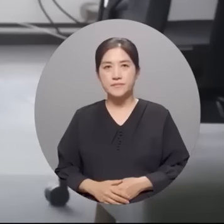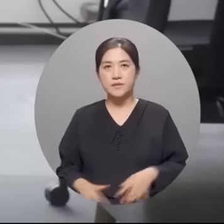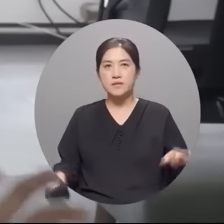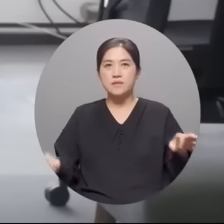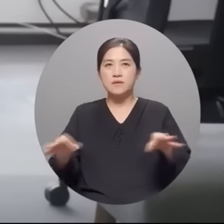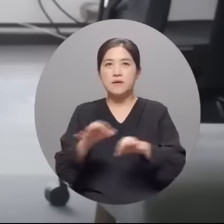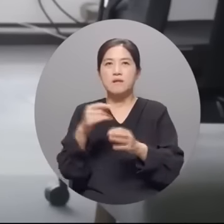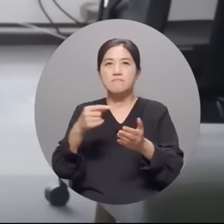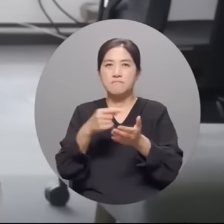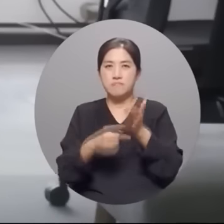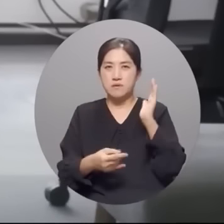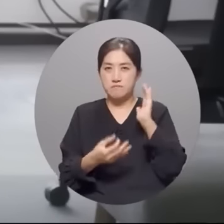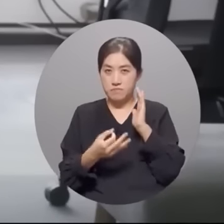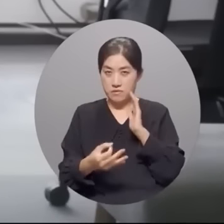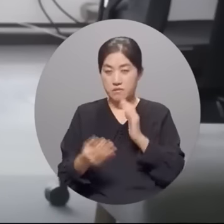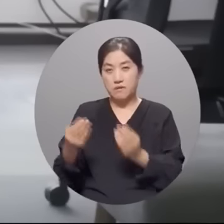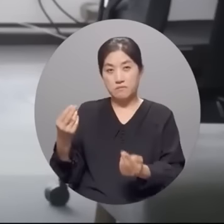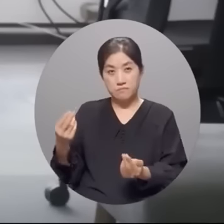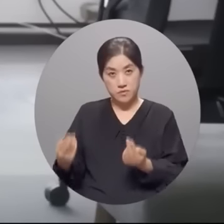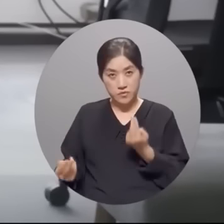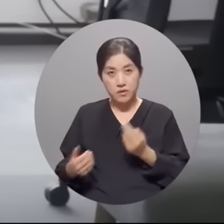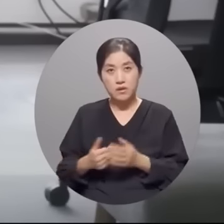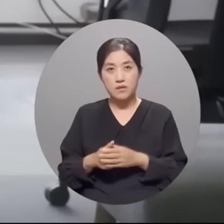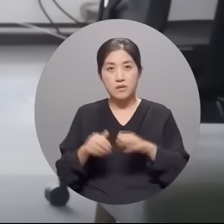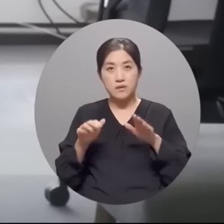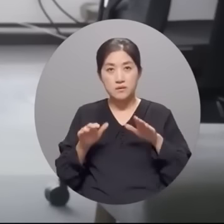경제적 피해 비용과 비교를 했을 때